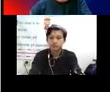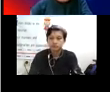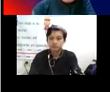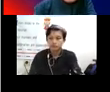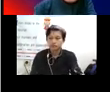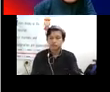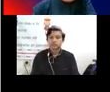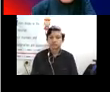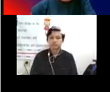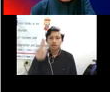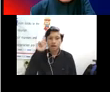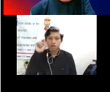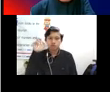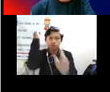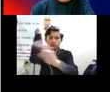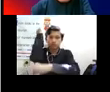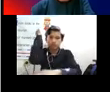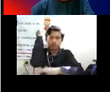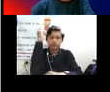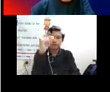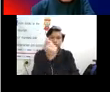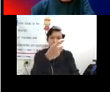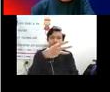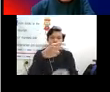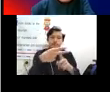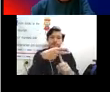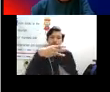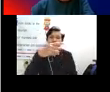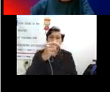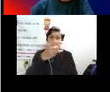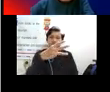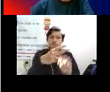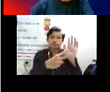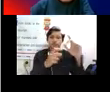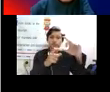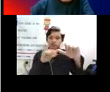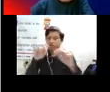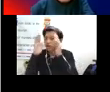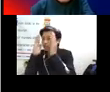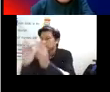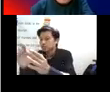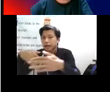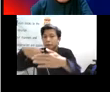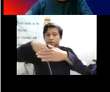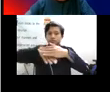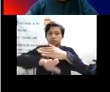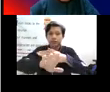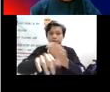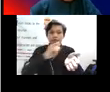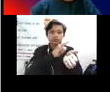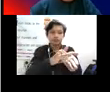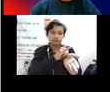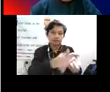yang berbentuk tercetak Jika Bapak Ibu mempunyai referensi yang berbentuk soft file itu bisa